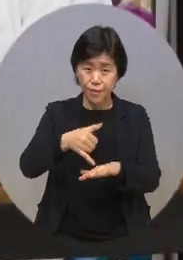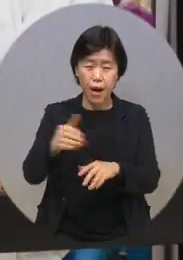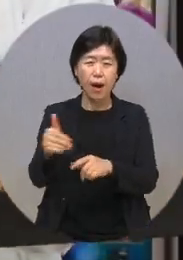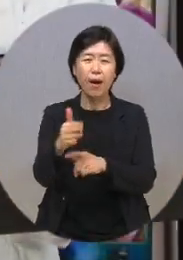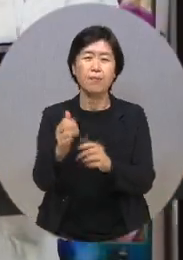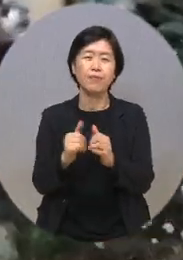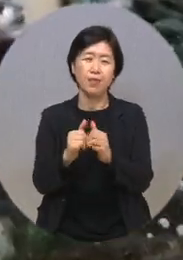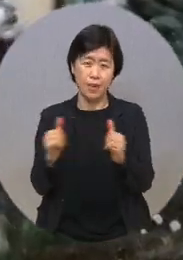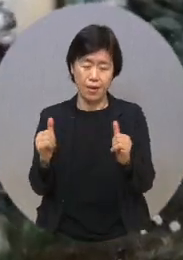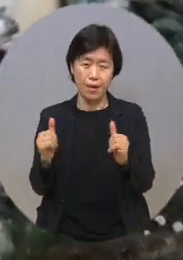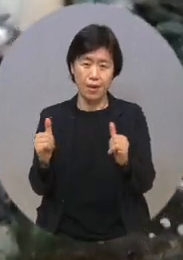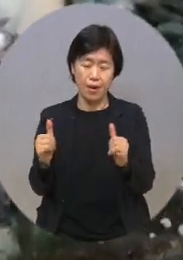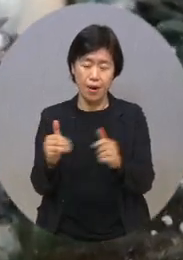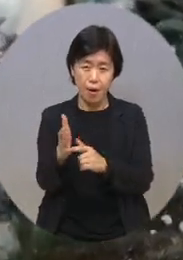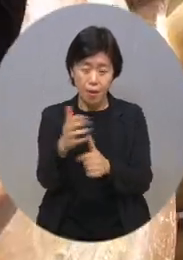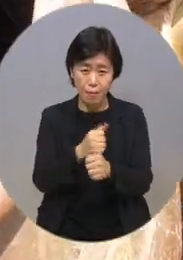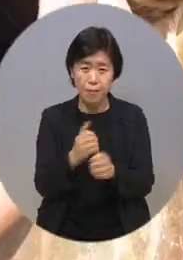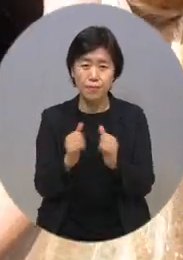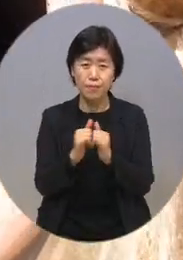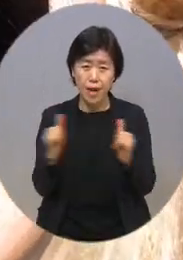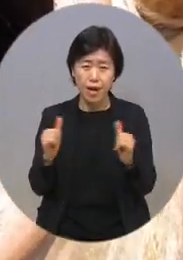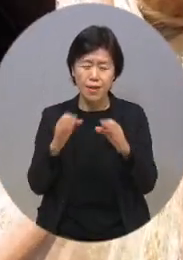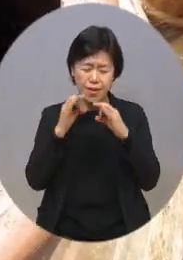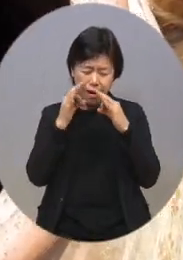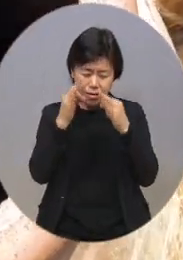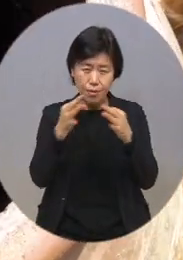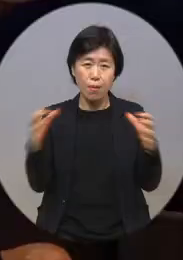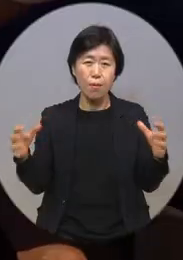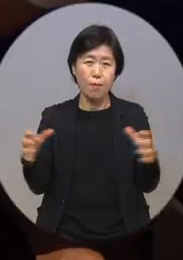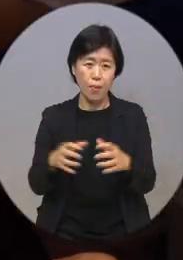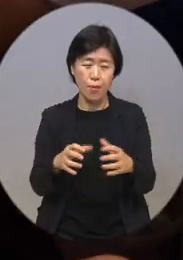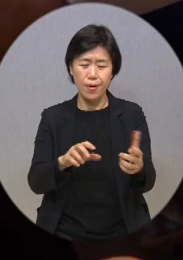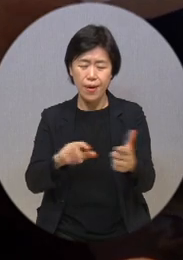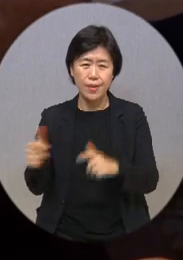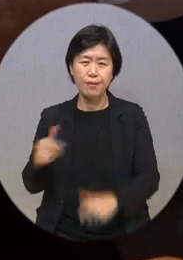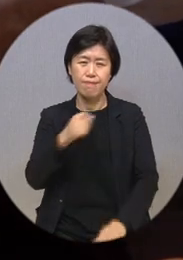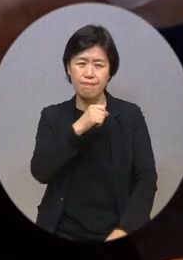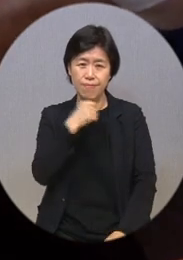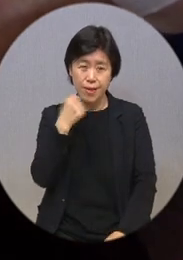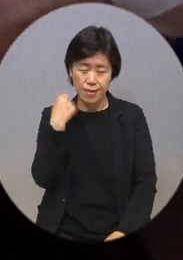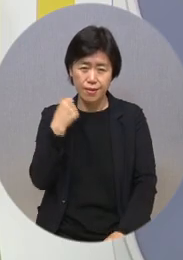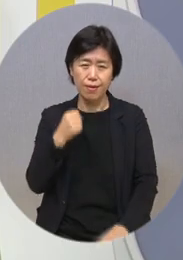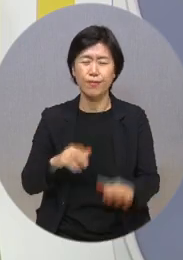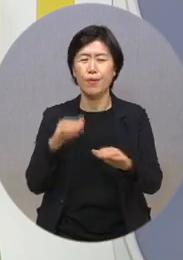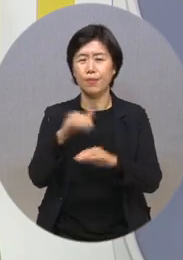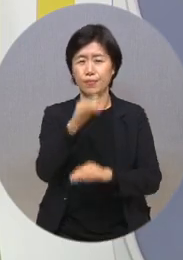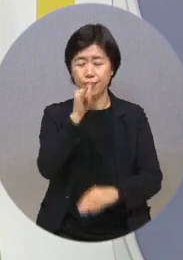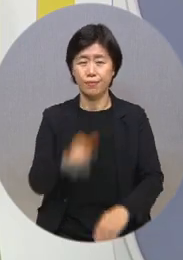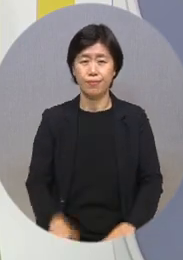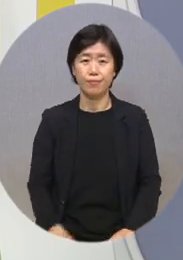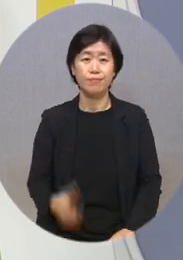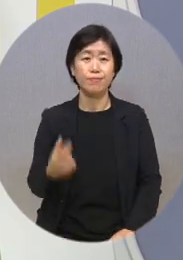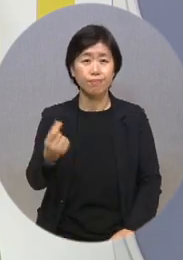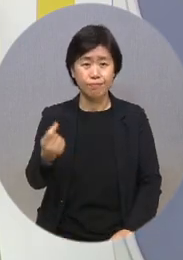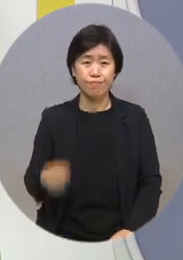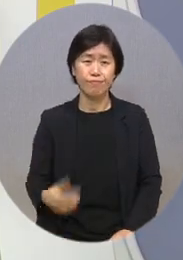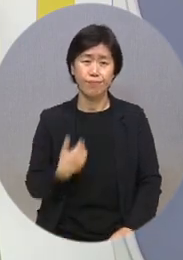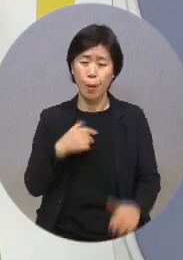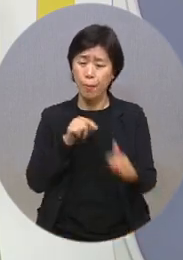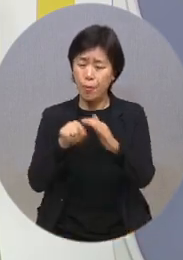농축어업인들이 정성들을 키운 산의 진미가 넘쳐납니다. 맞아요. 제가 그 현장을 또 많이 봤던 사람 중